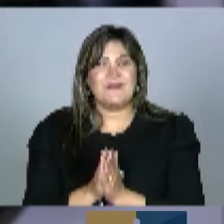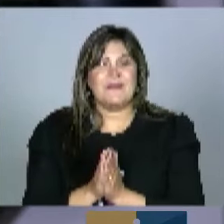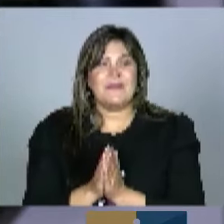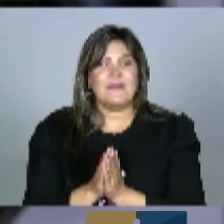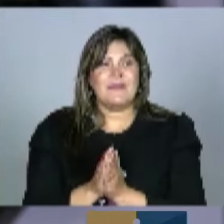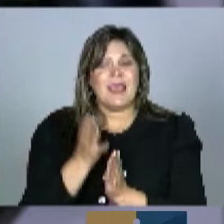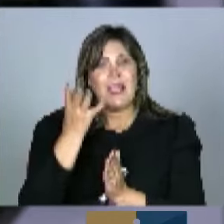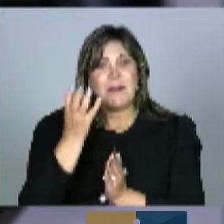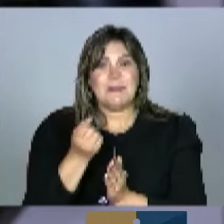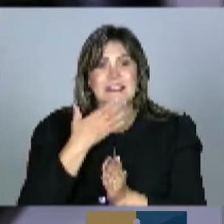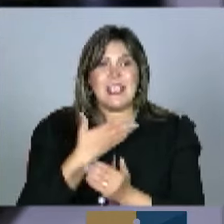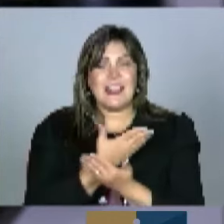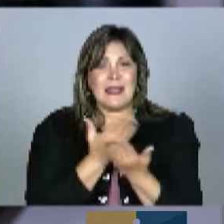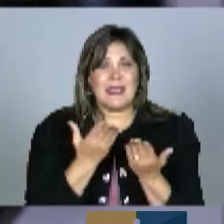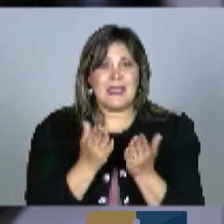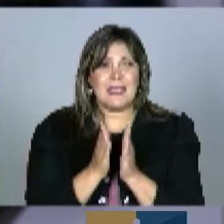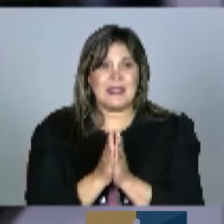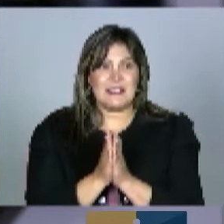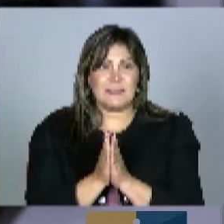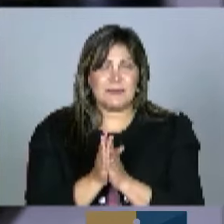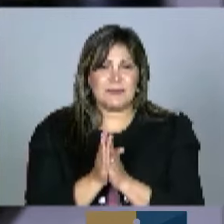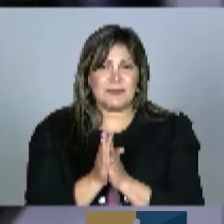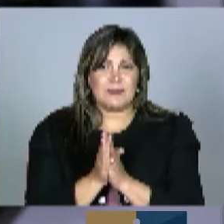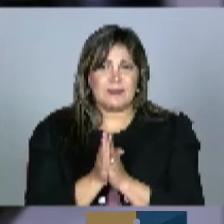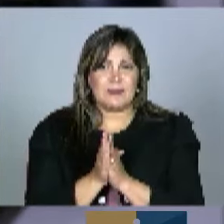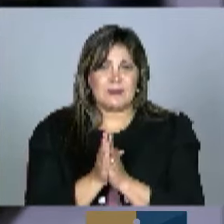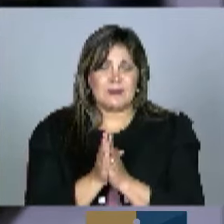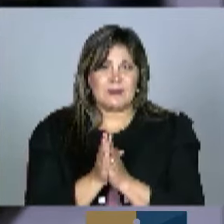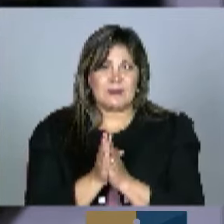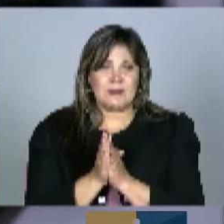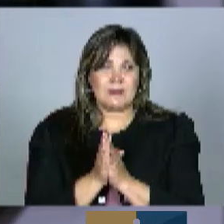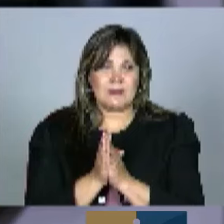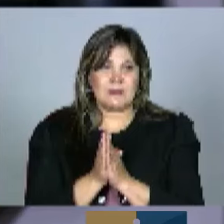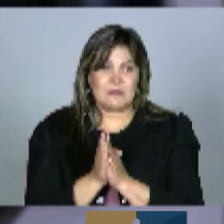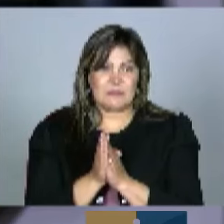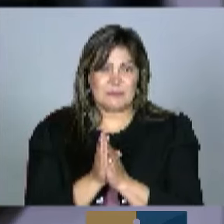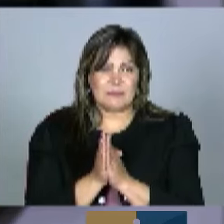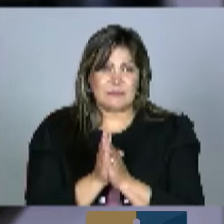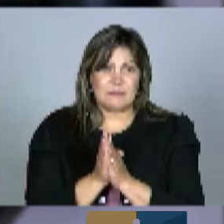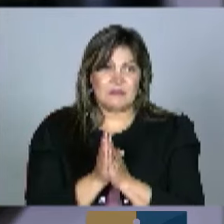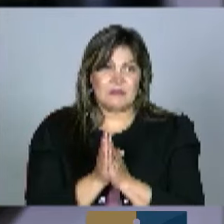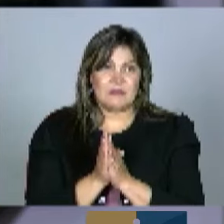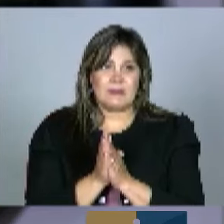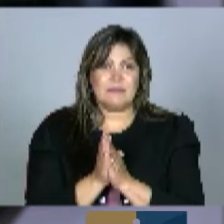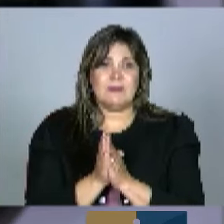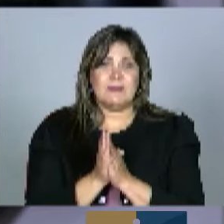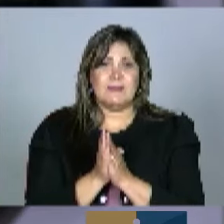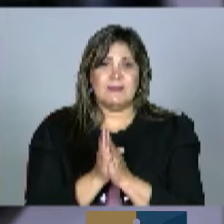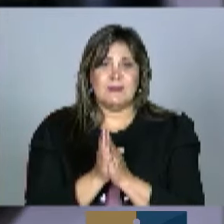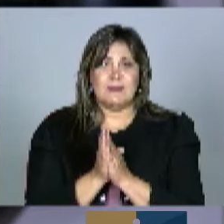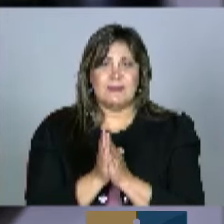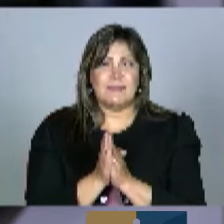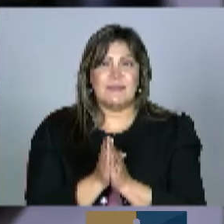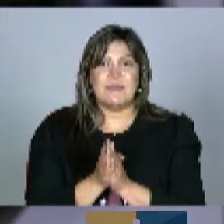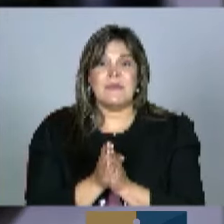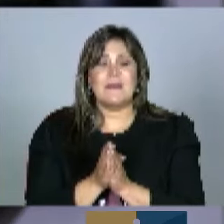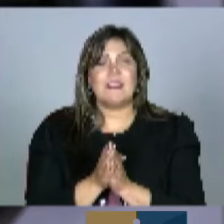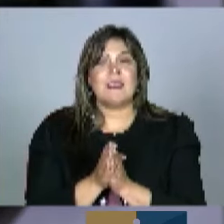نادر الو نوطي التلفزيون يا استاذ نادر ونسمع بع اشكرك ربنا يقويكم في